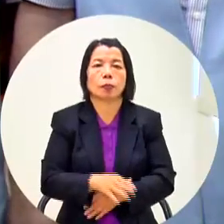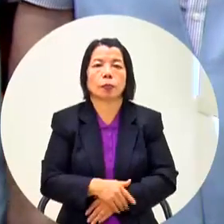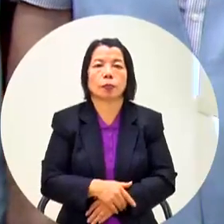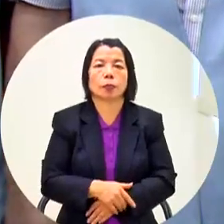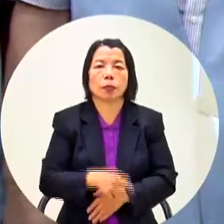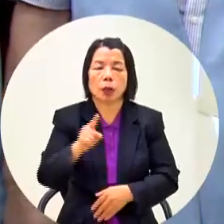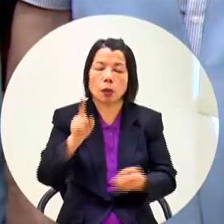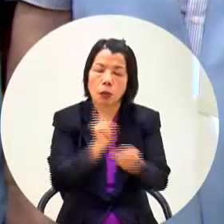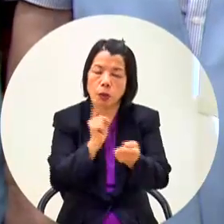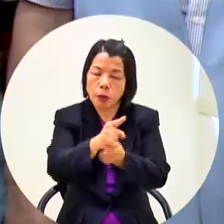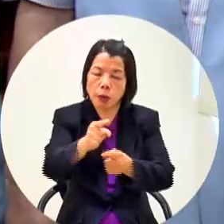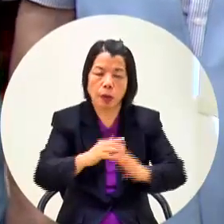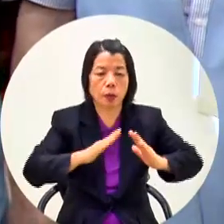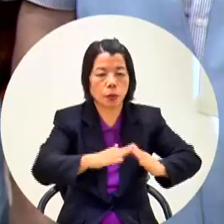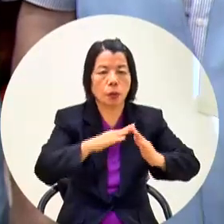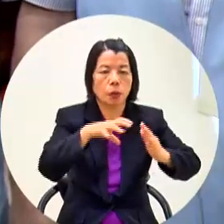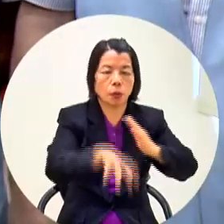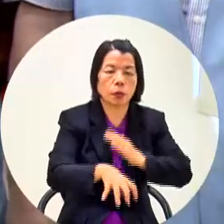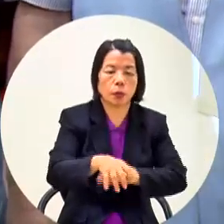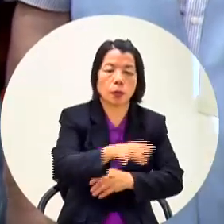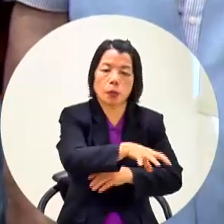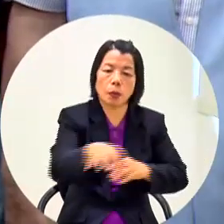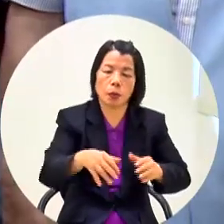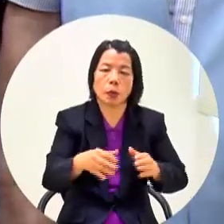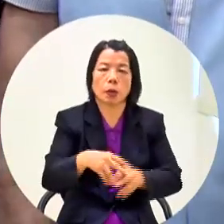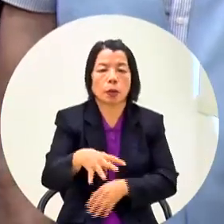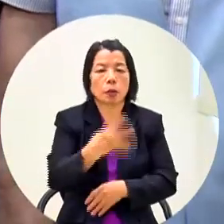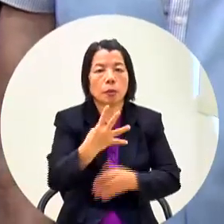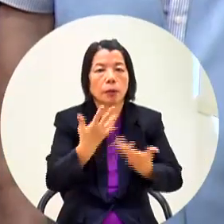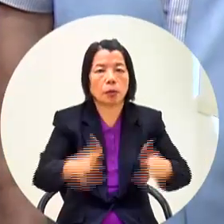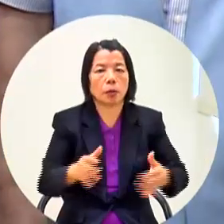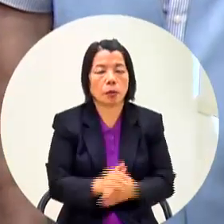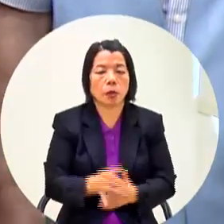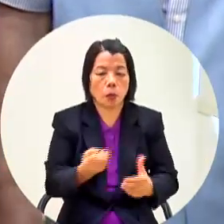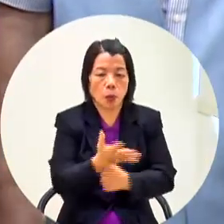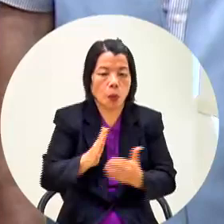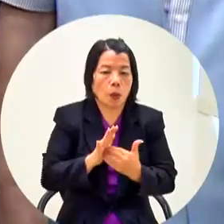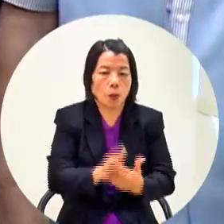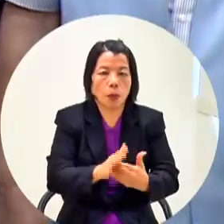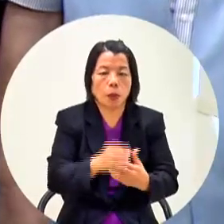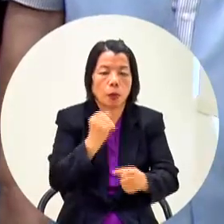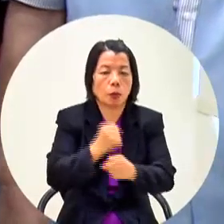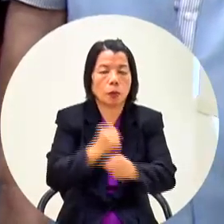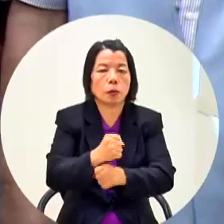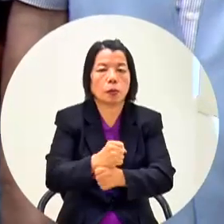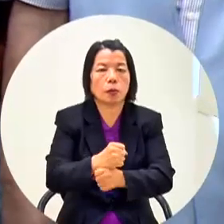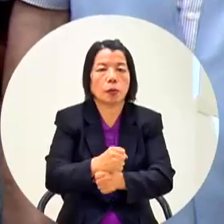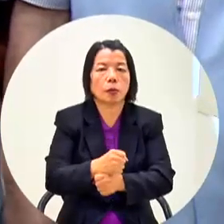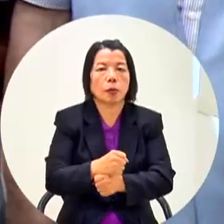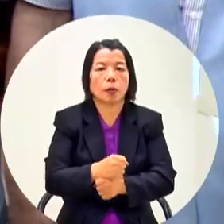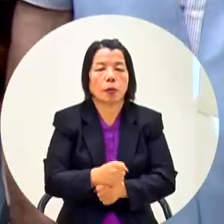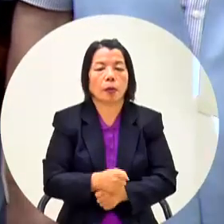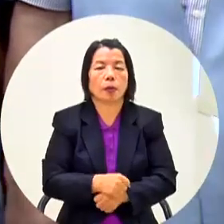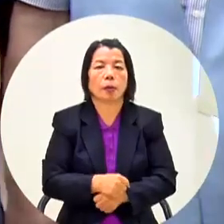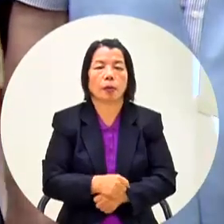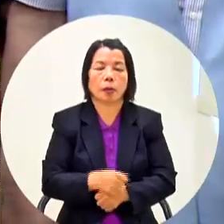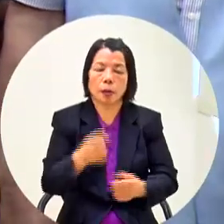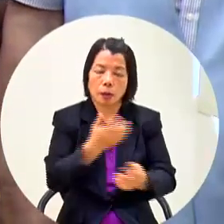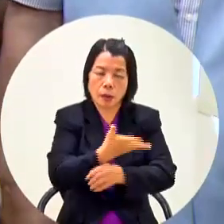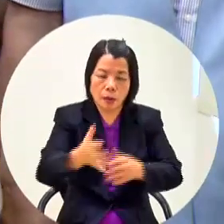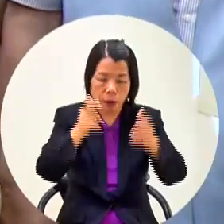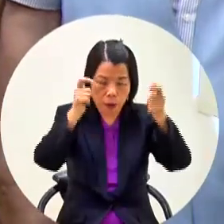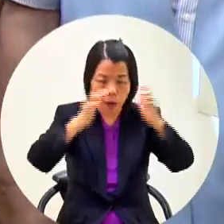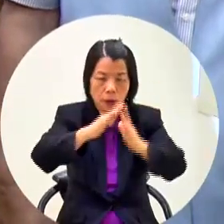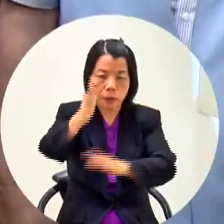都会区还有1400多个我们防疫就业的这个名额，我想请我们的市府能